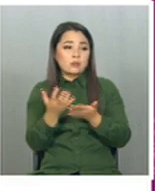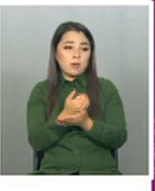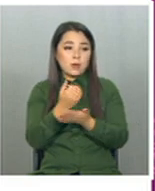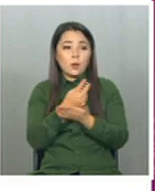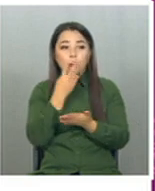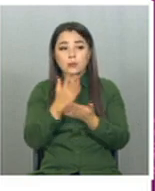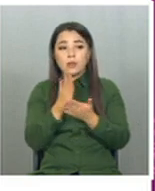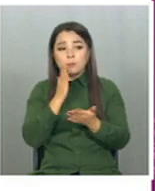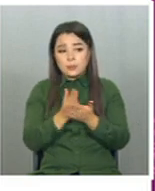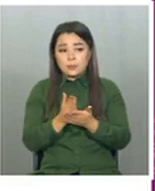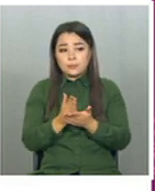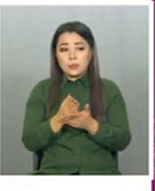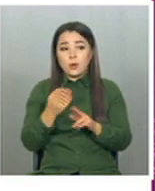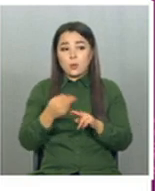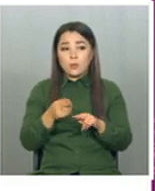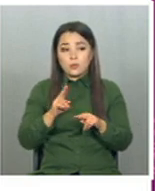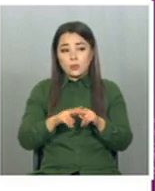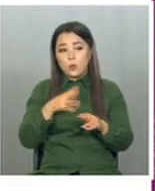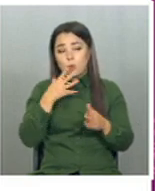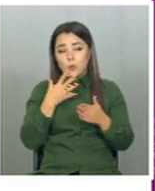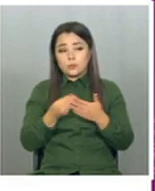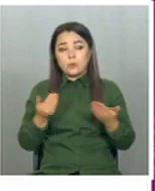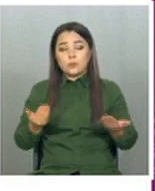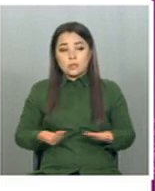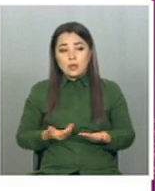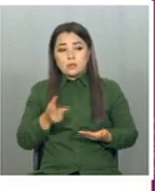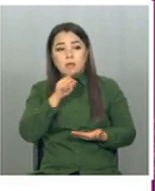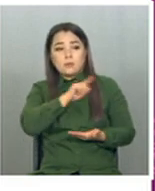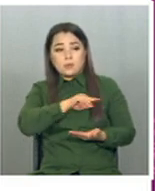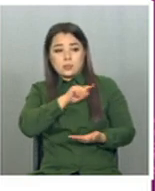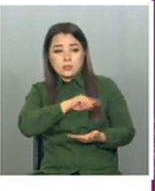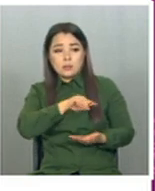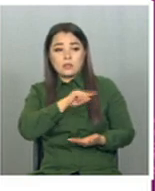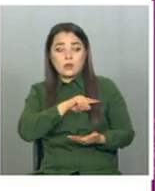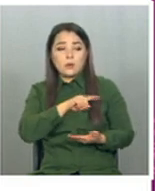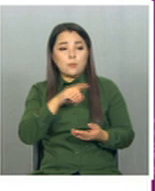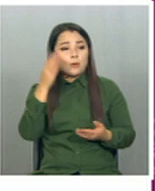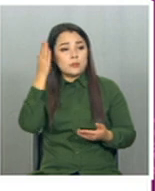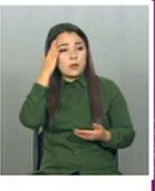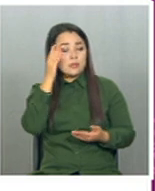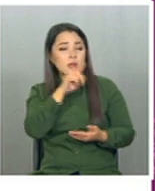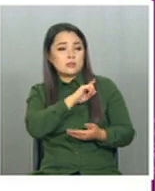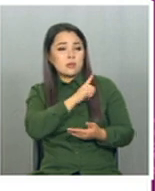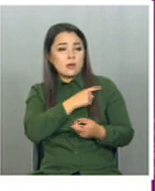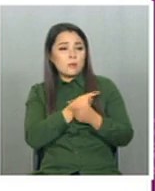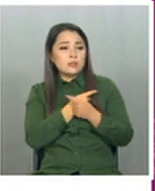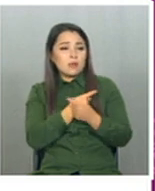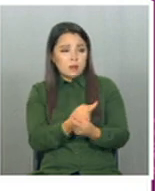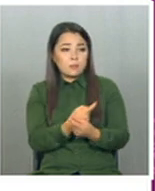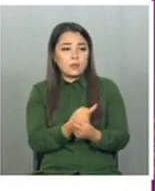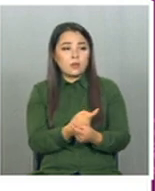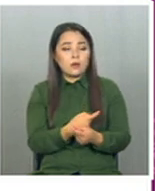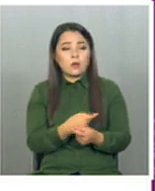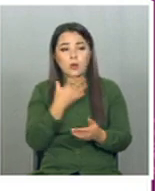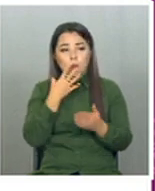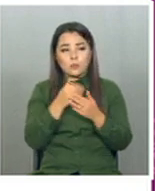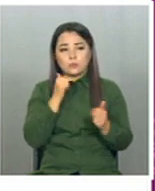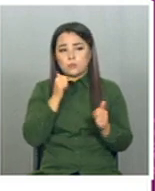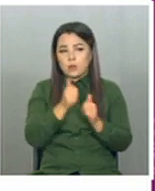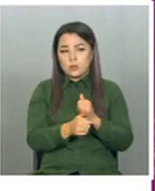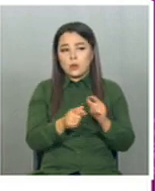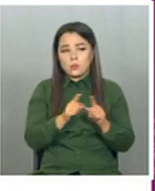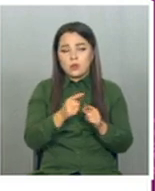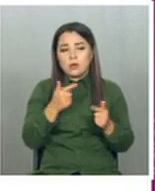көрсеткен. Ол өр мінезімен, өжет батырлығымен, отауызды, орақ